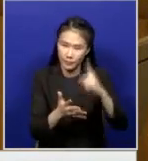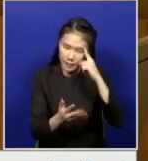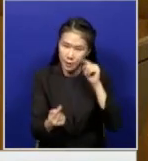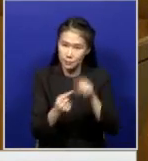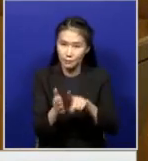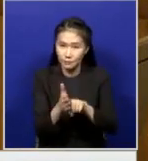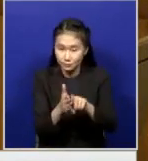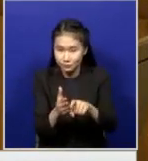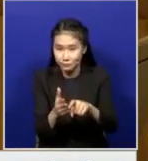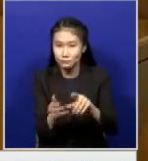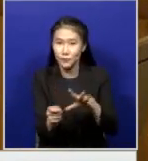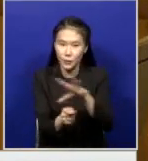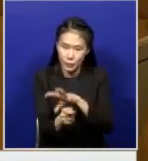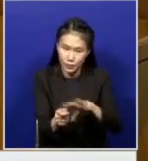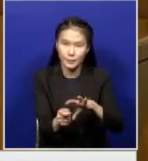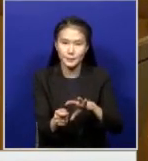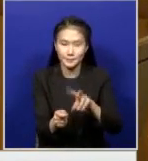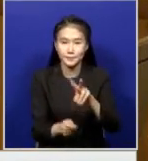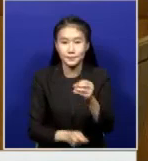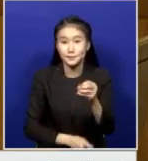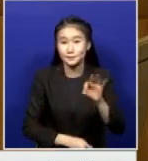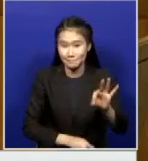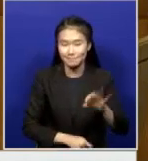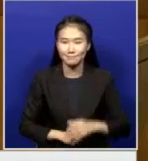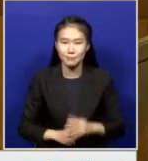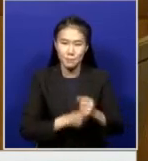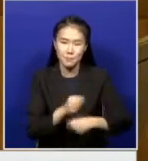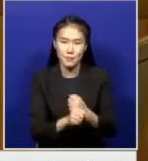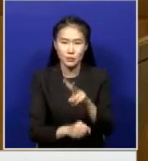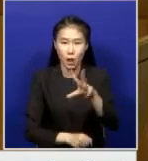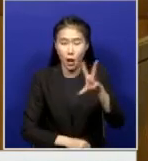คติดเชื้อไวรัสโคโรนา2019พ.ศ.